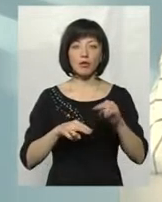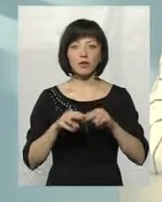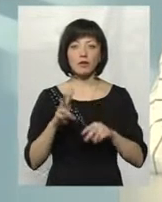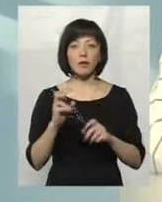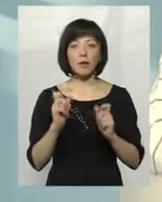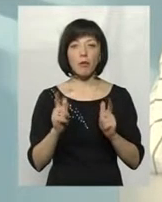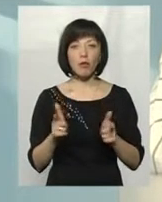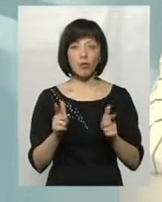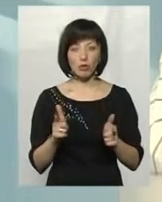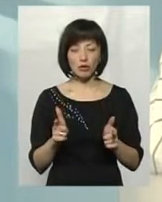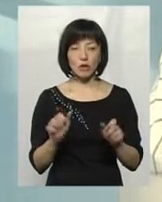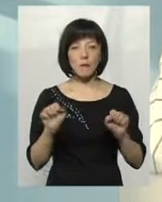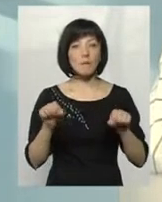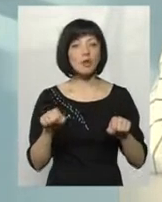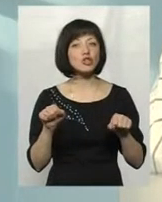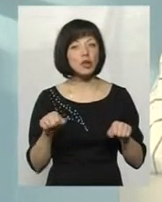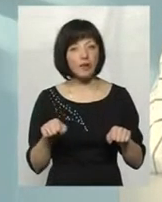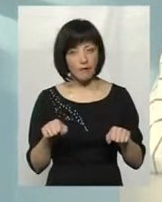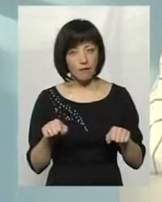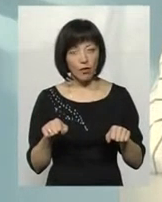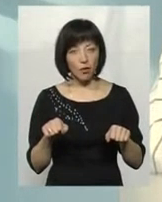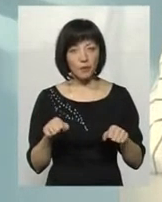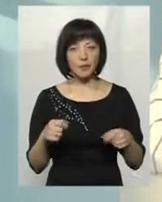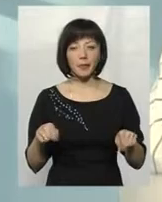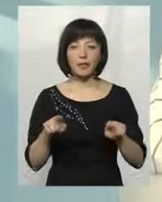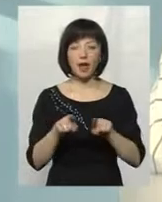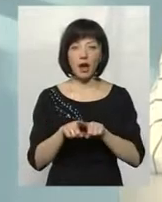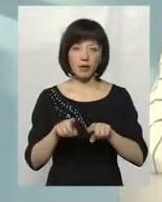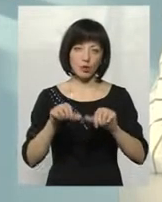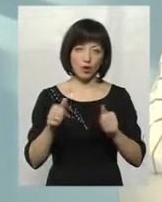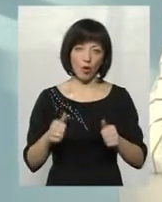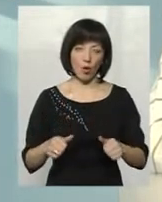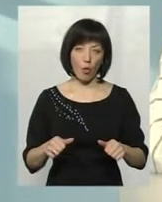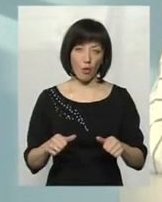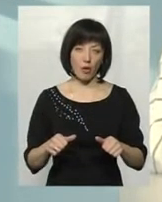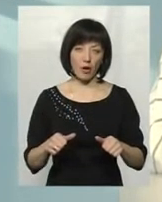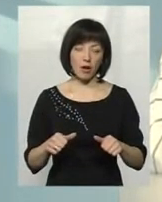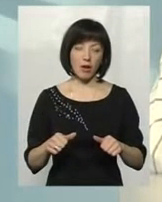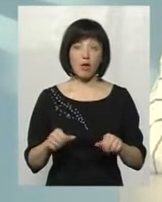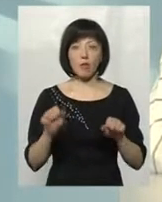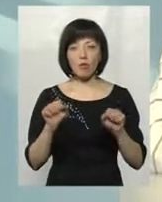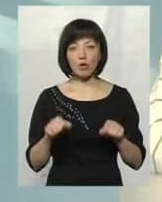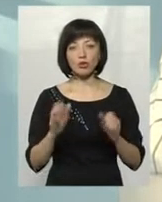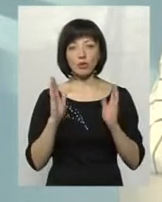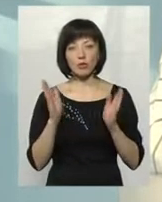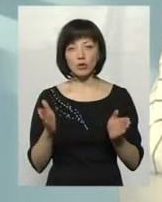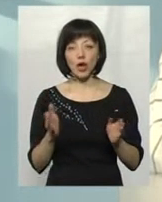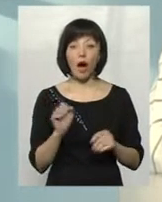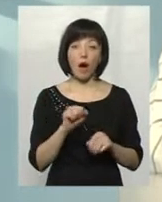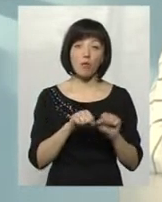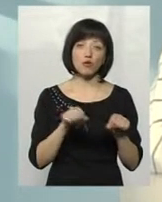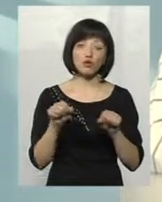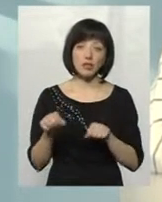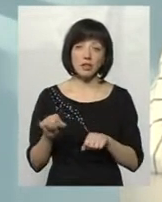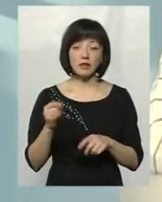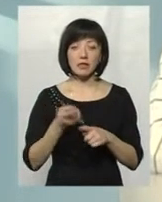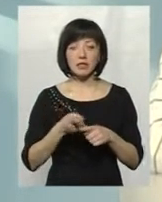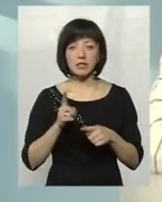погодженні. Можливо, таким шляхом можна буде, а можливо, і